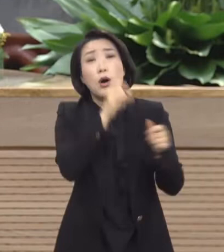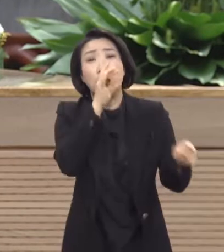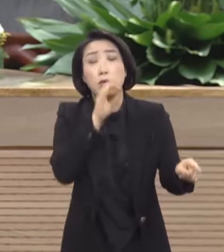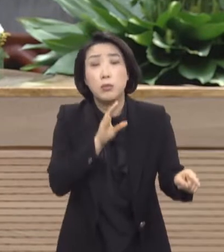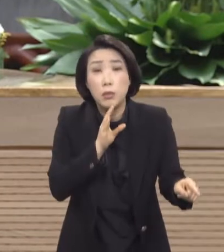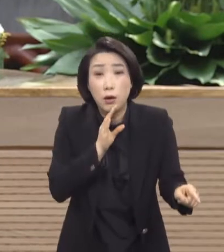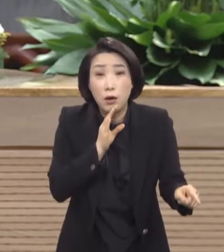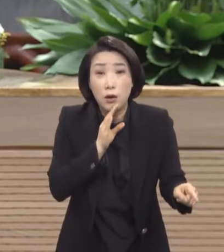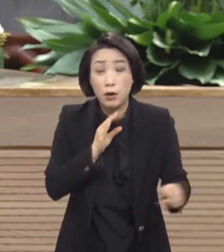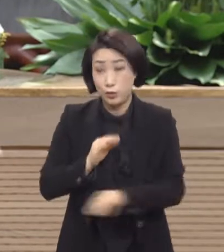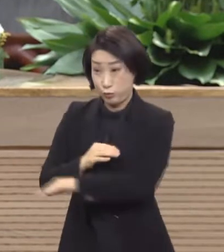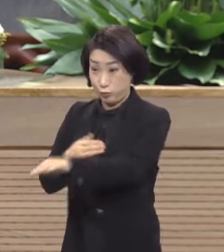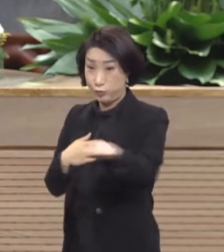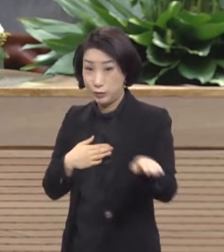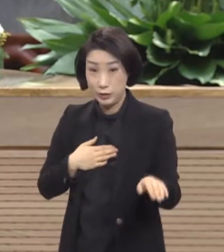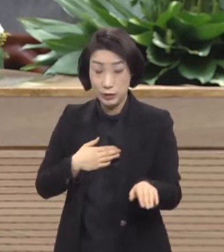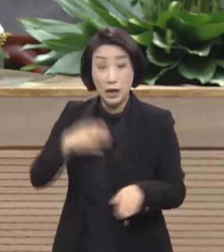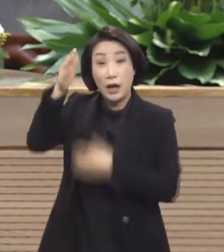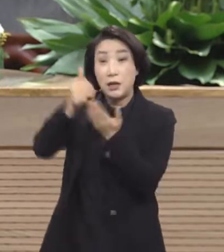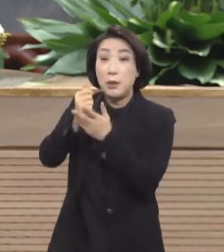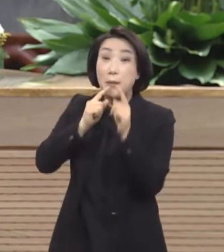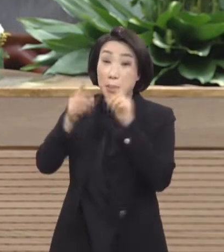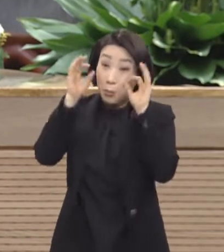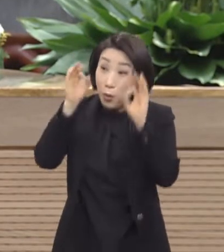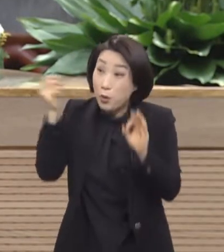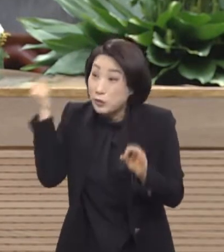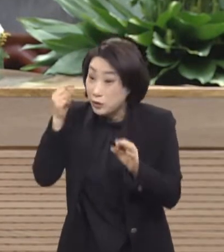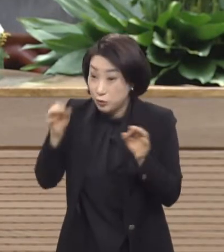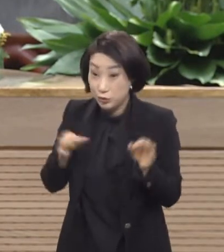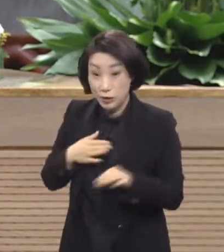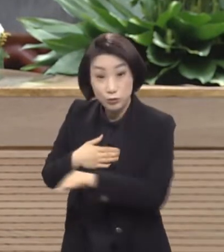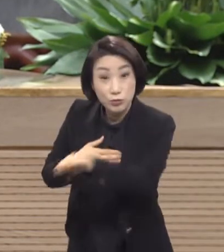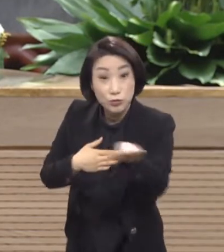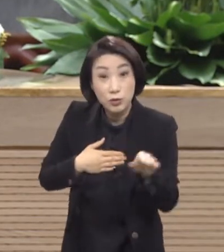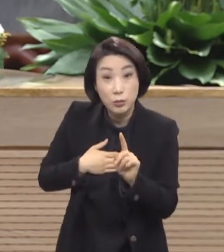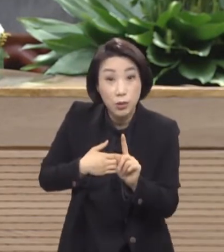응? 우리는 하나님 말씀을 듣는 순간에